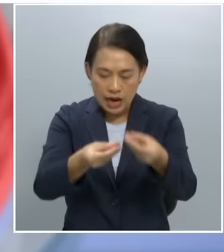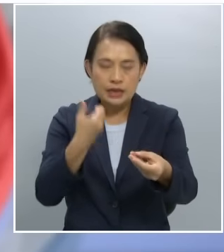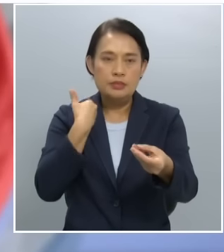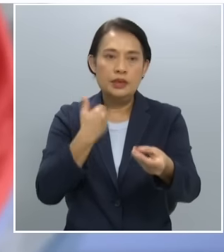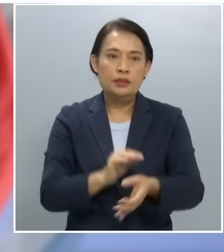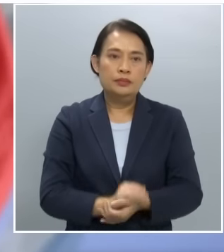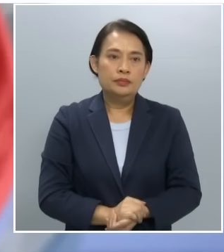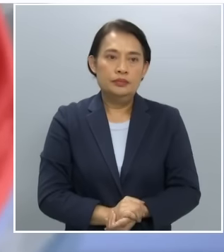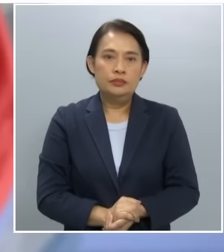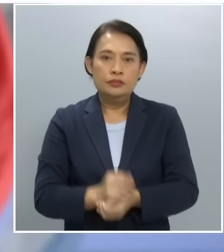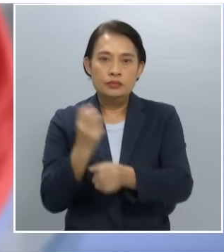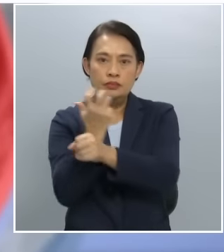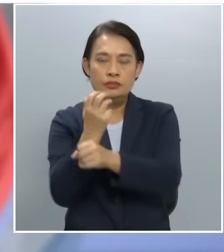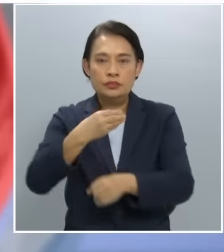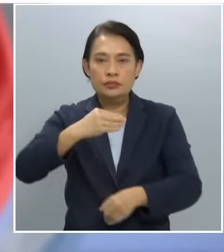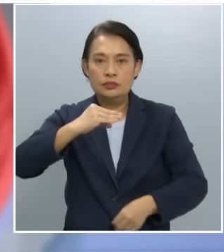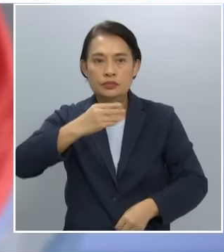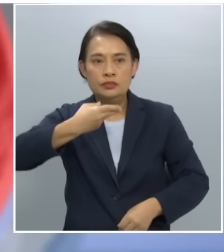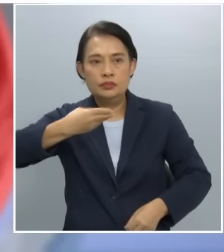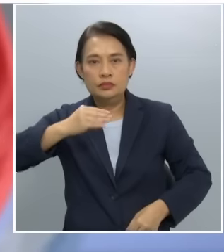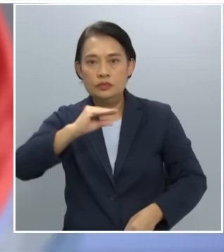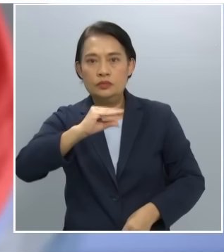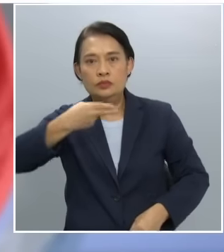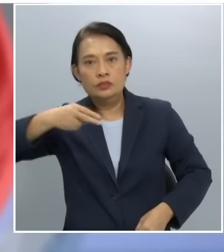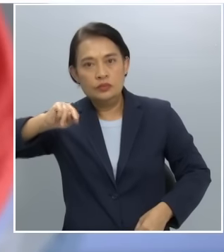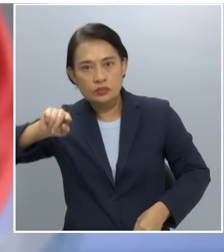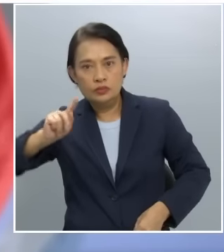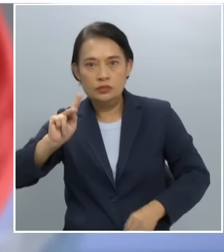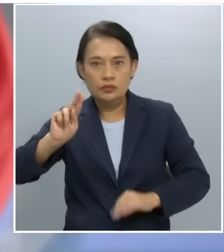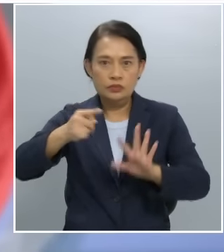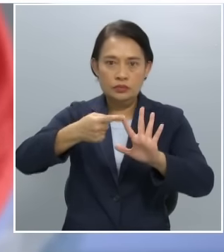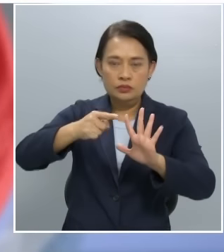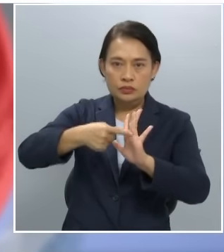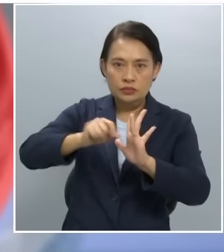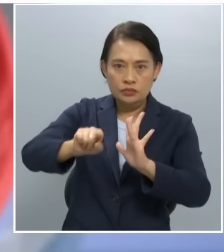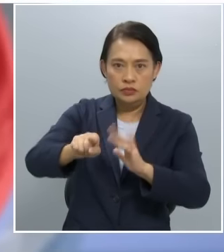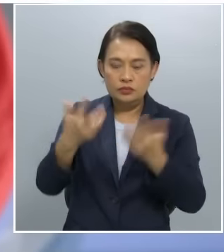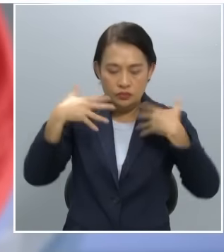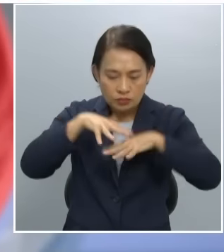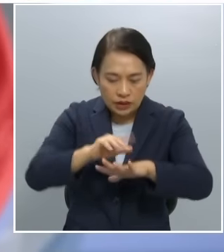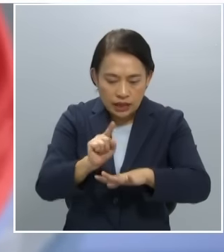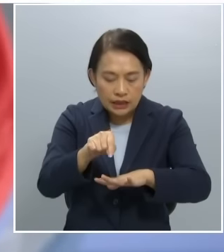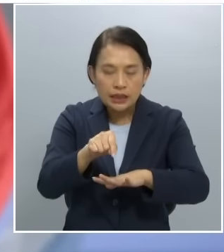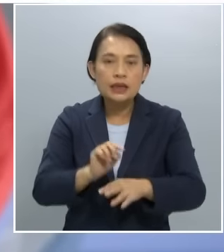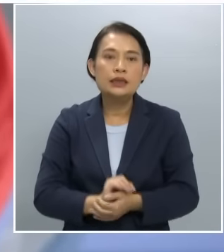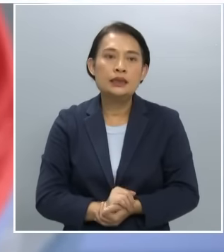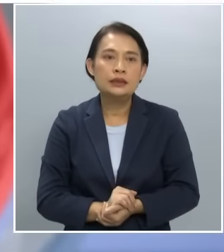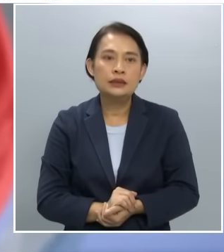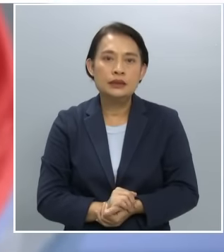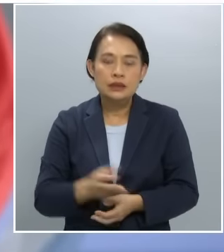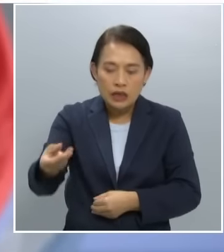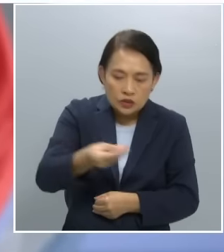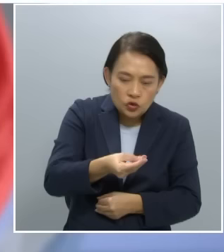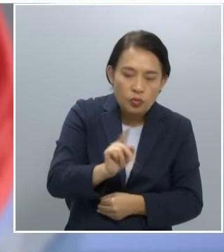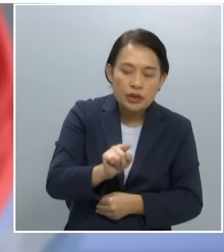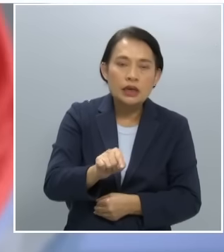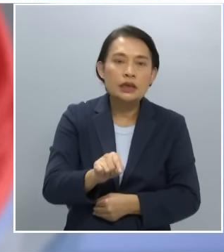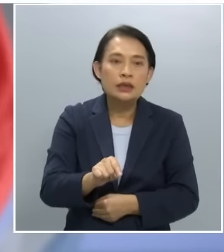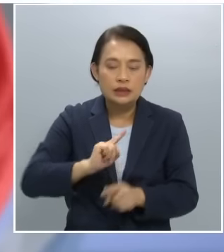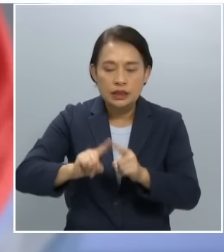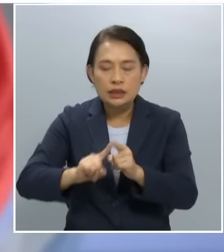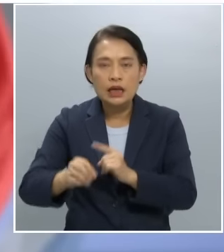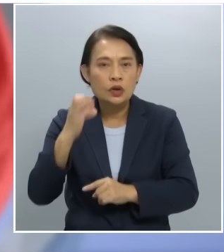จะมาออกรายการหนกระแสคุณโทรมาเช็คที่ช่อง 3ก็ได้ว่าจะติดต่อยังไงอ่าจะติดต่อยังไงจะส่งเรื่องยังไงอะไรอย่างเงี้ย